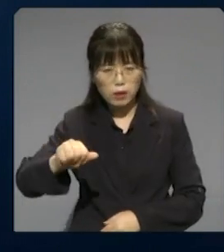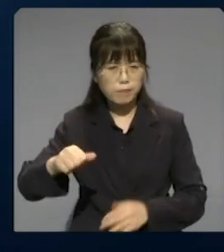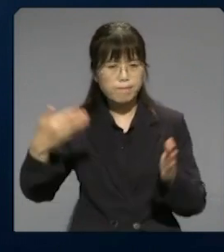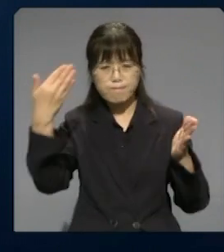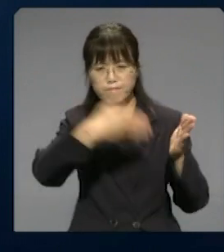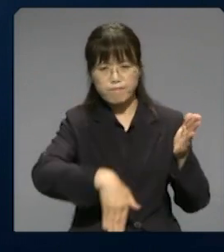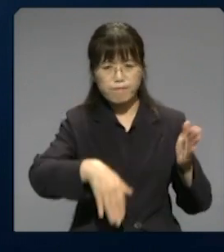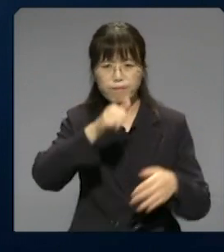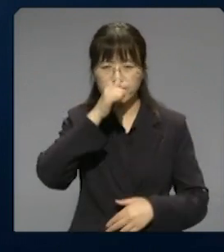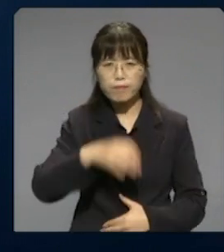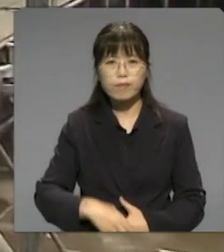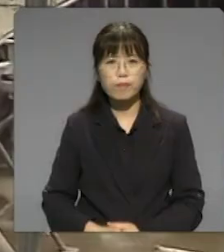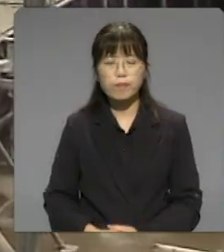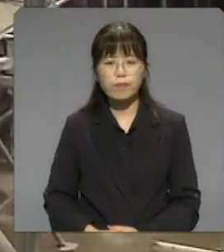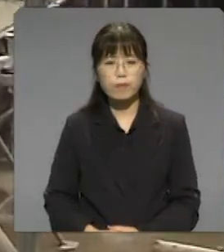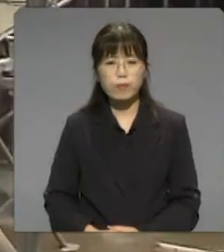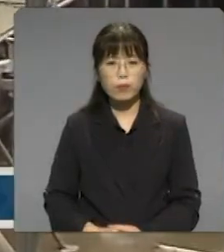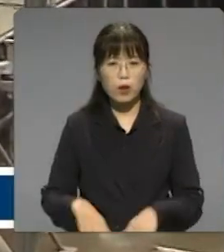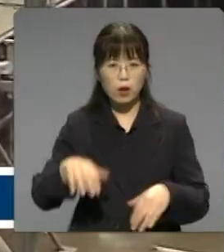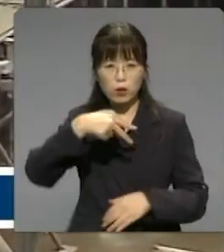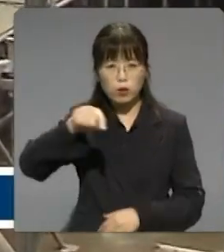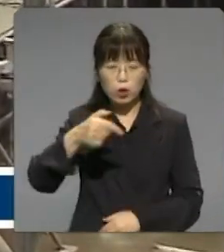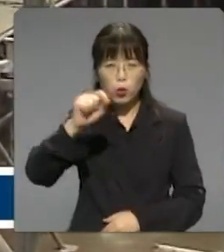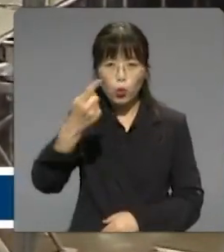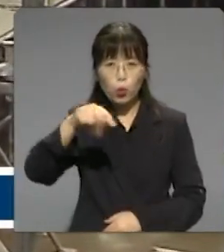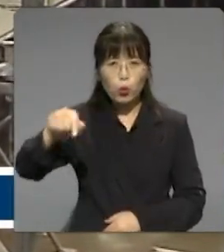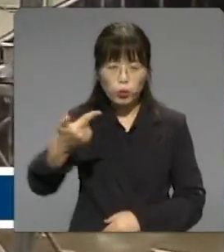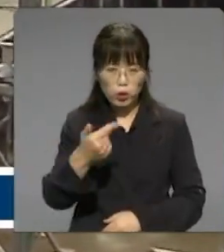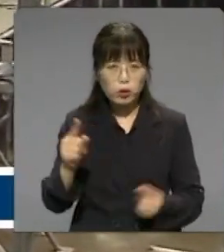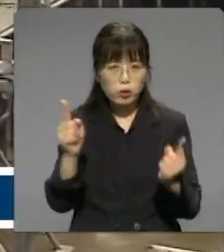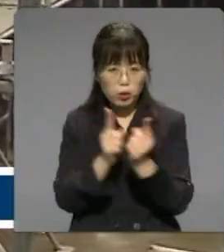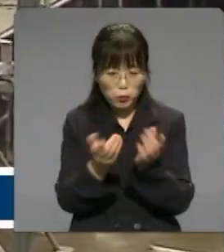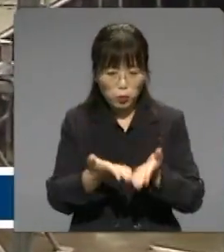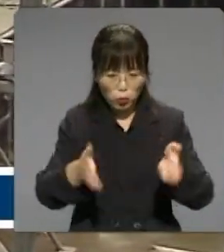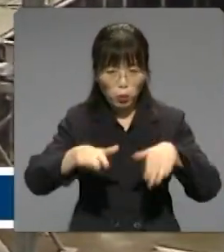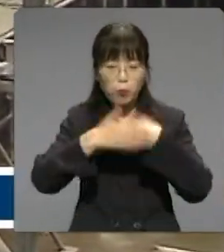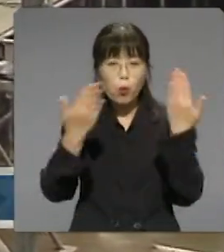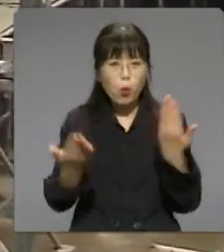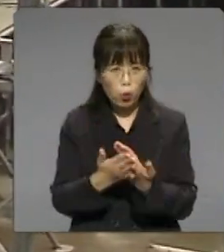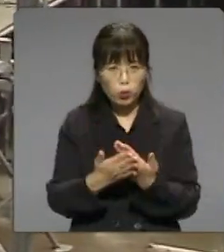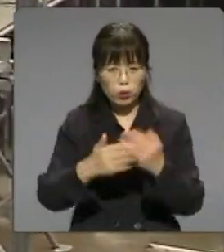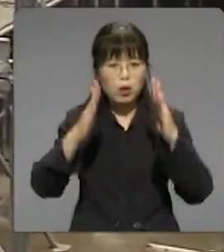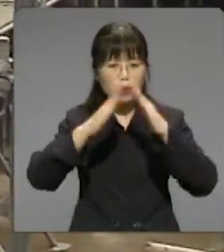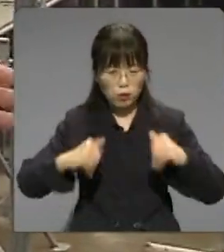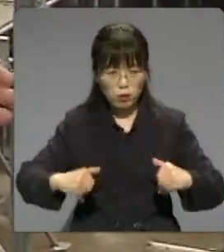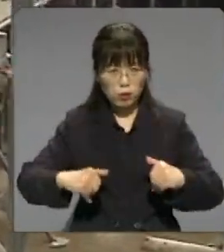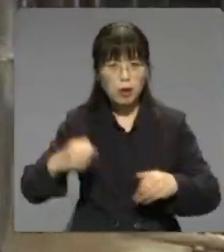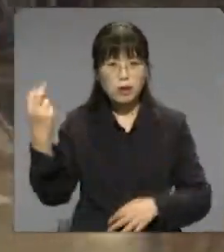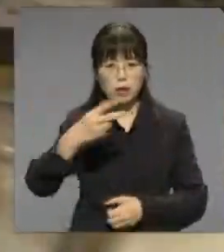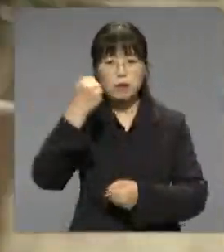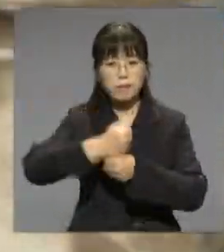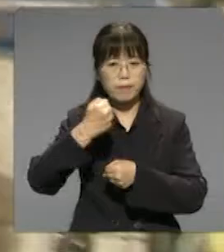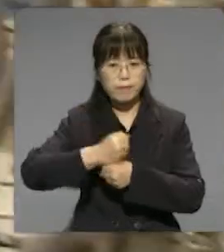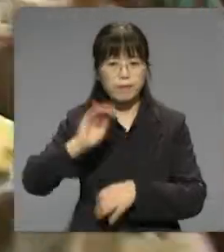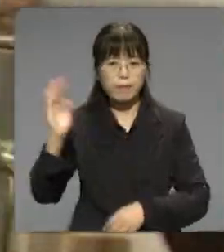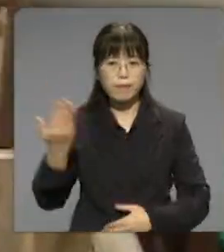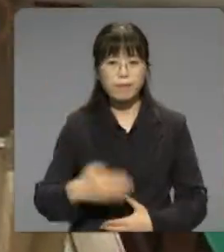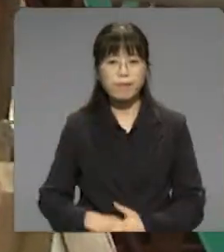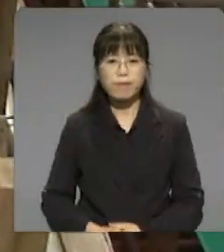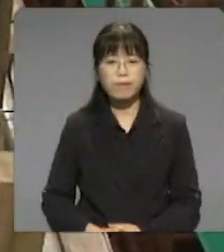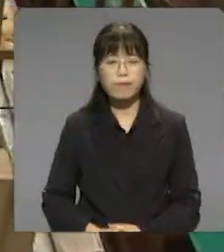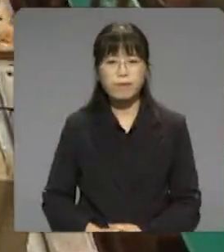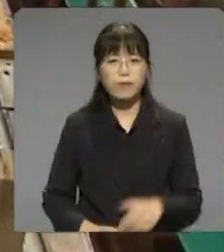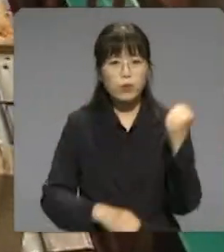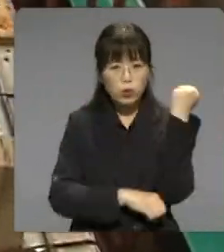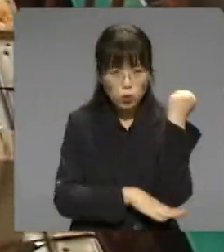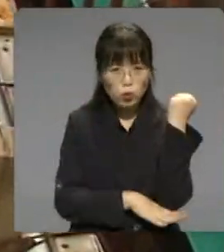못 미쳤습니다. 전 5존 접촉조, 지금까지 지어진 모든 부분을 철거하고 다시 지어야 합니다.